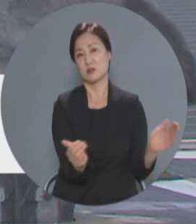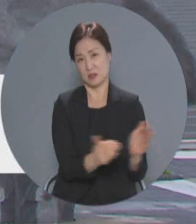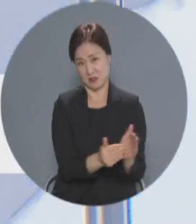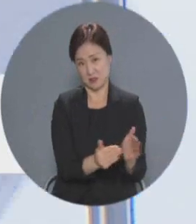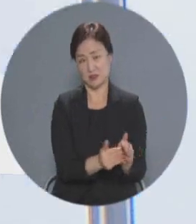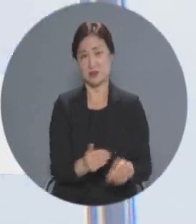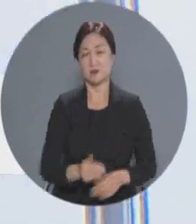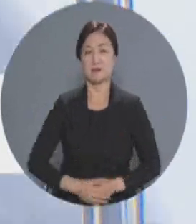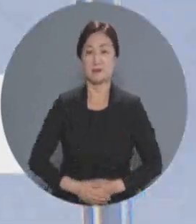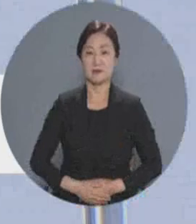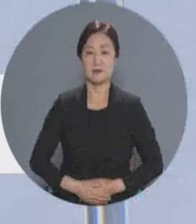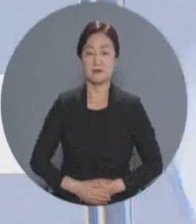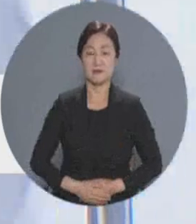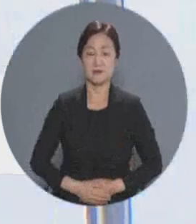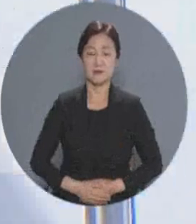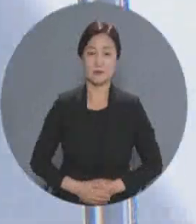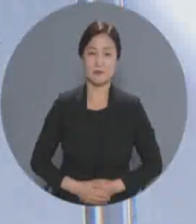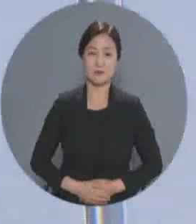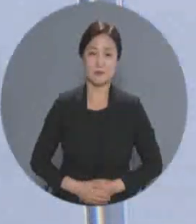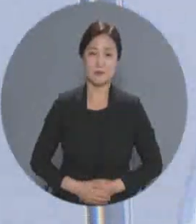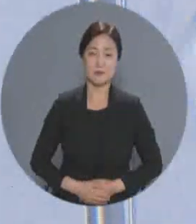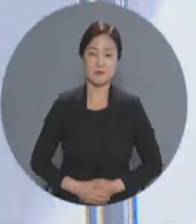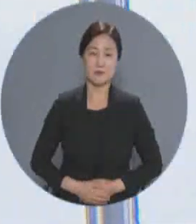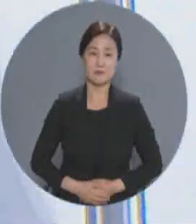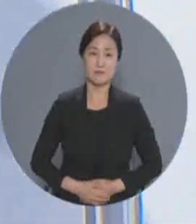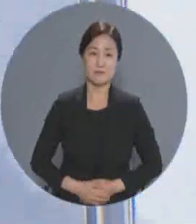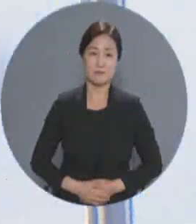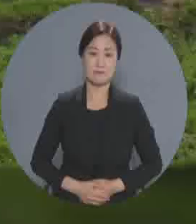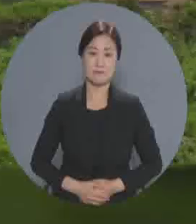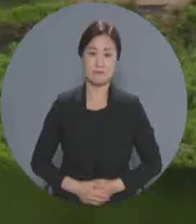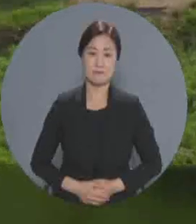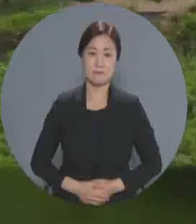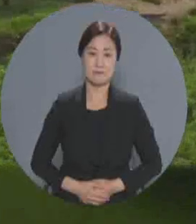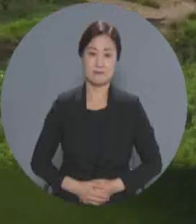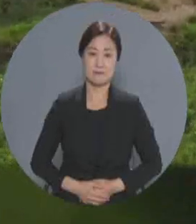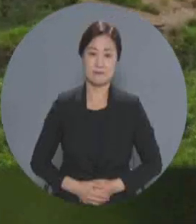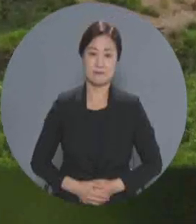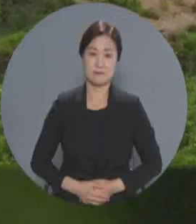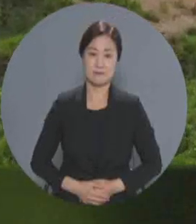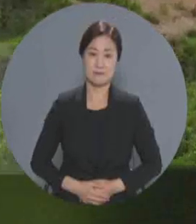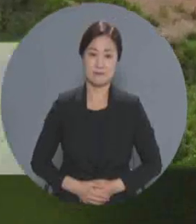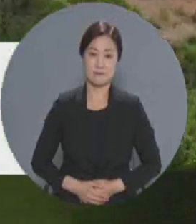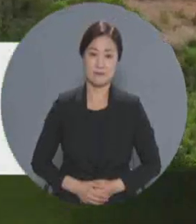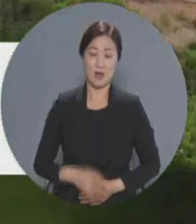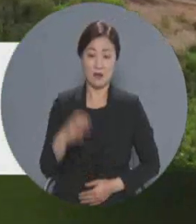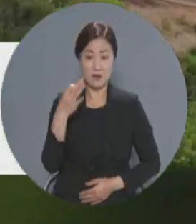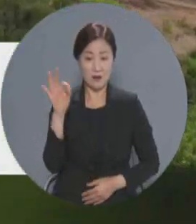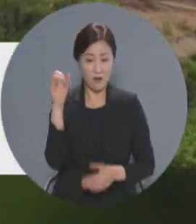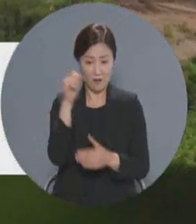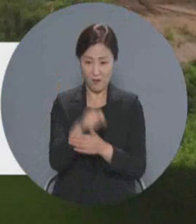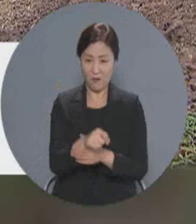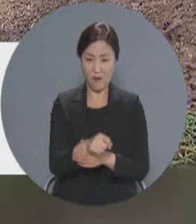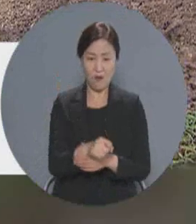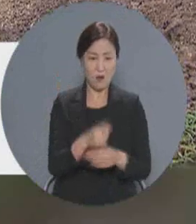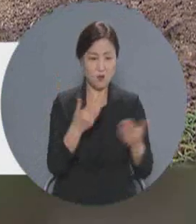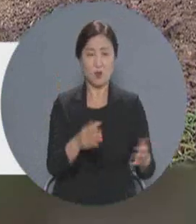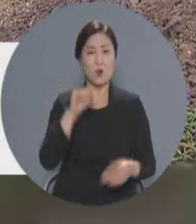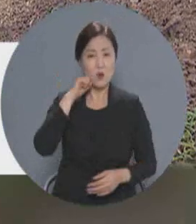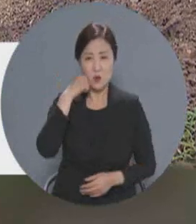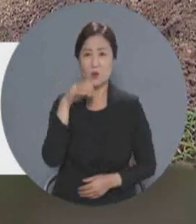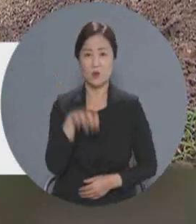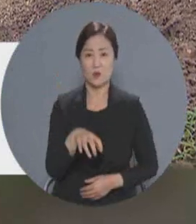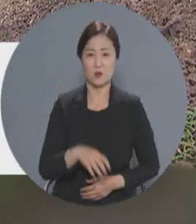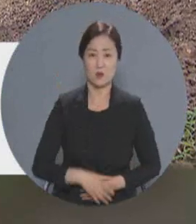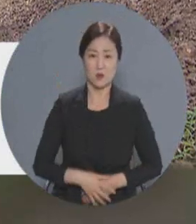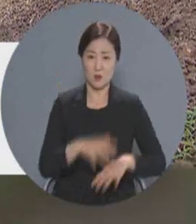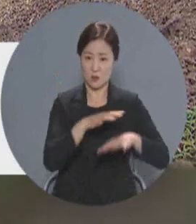자료만 받고 사업 허가를 내줬던 것으로 확인됐습니다. 인가 허가 자체가 날 수가 없는 지역이에요.